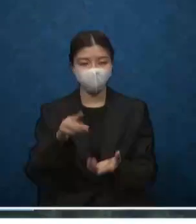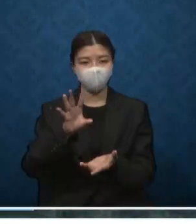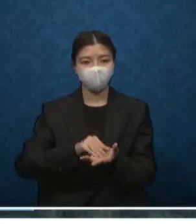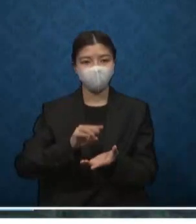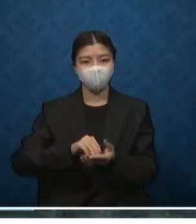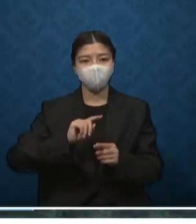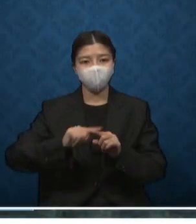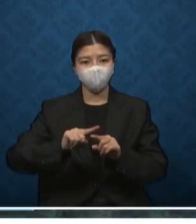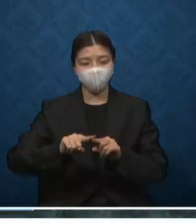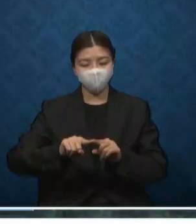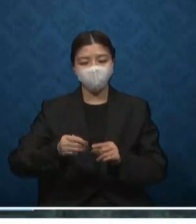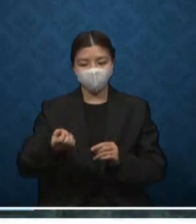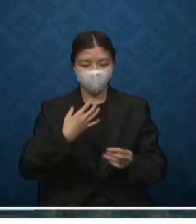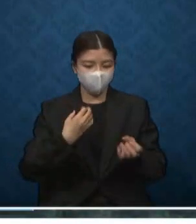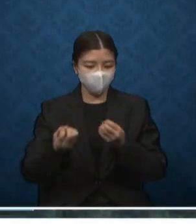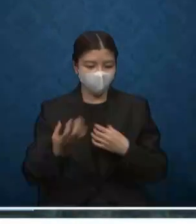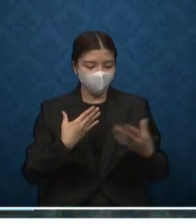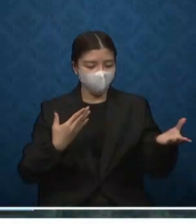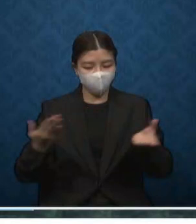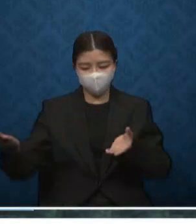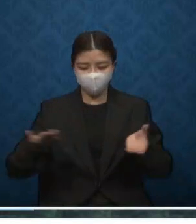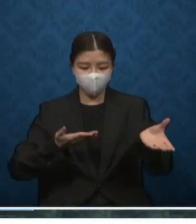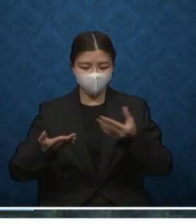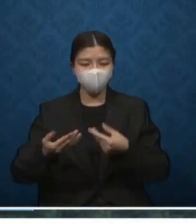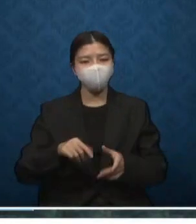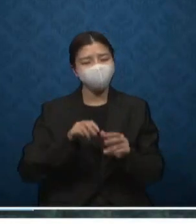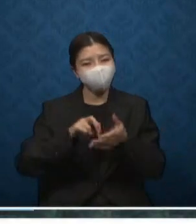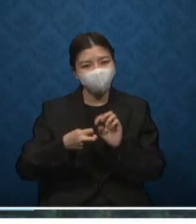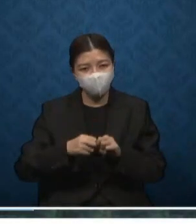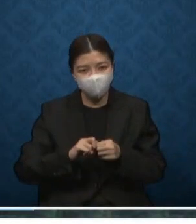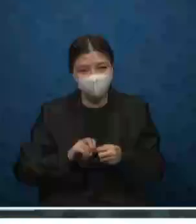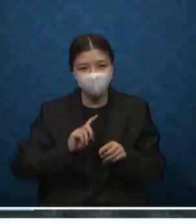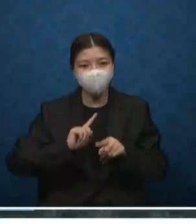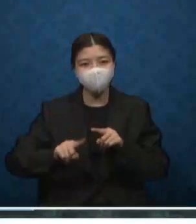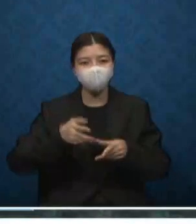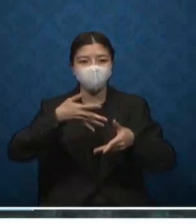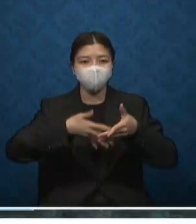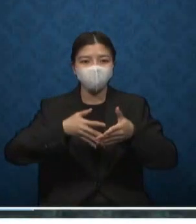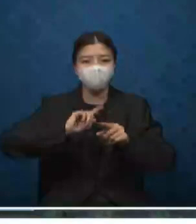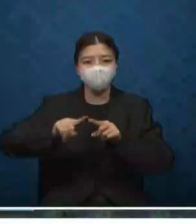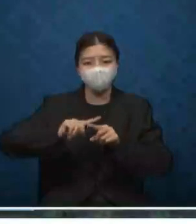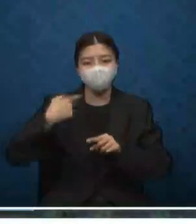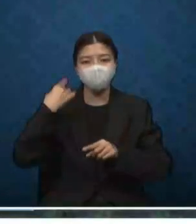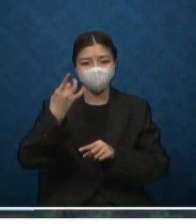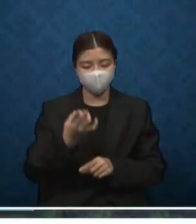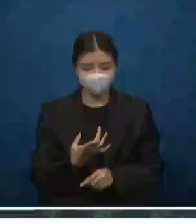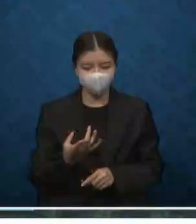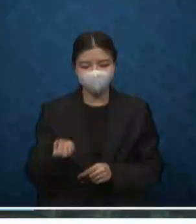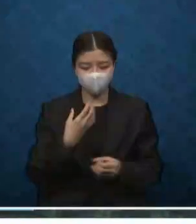งเกี่ยวกับการคืบหน้าและการดำเนินการโครงการและปัญหาอุปสรรคในการปฏิรูปแต่ละเรื่องนะครับอย่